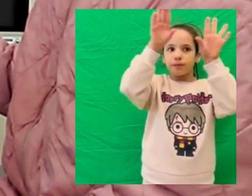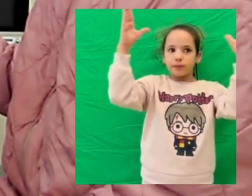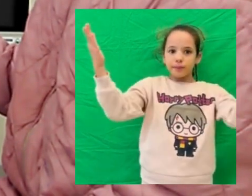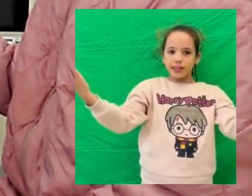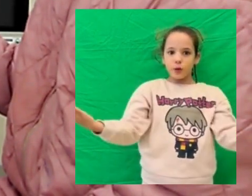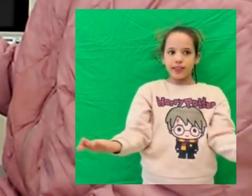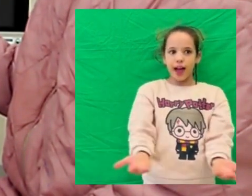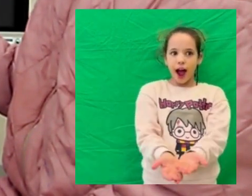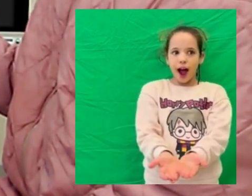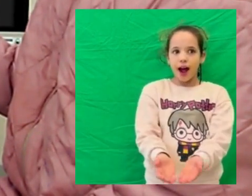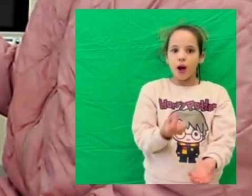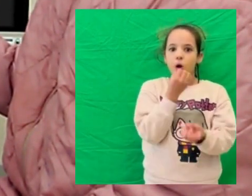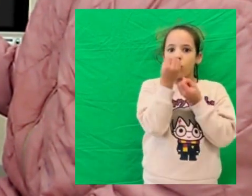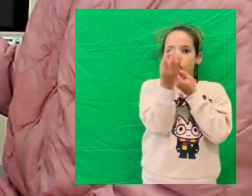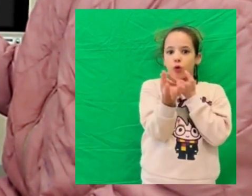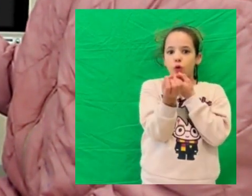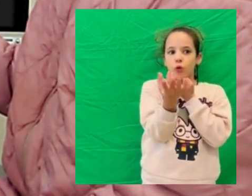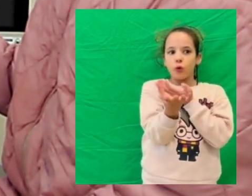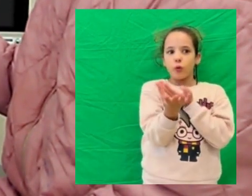Bertan eguzki